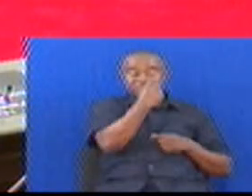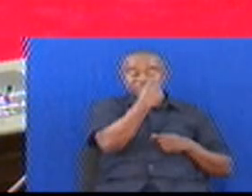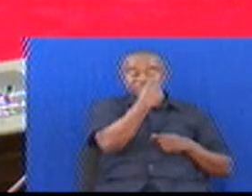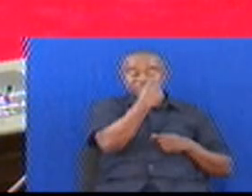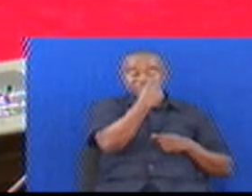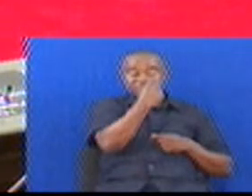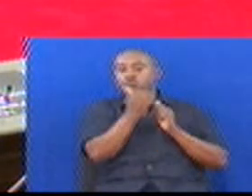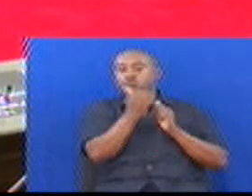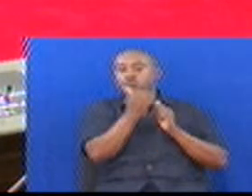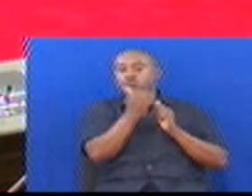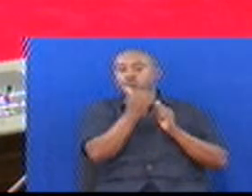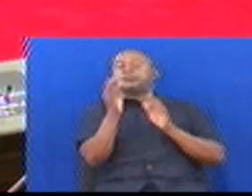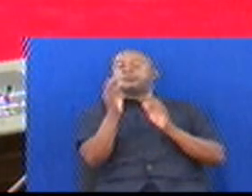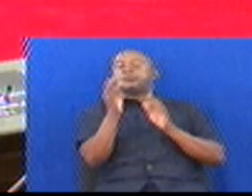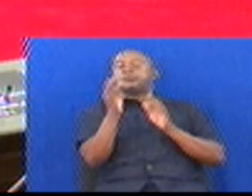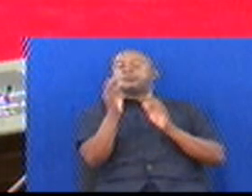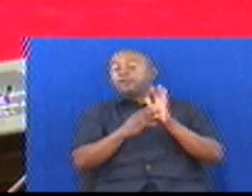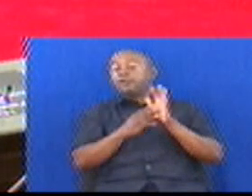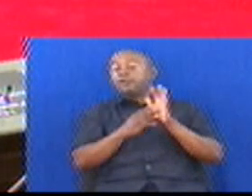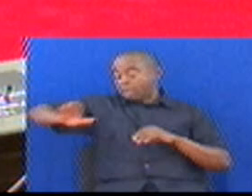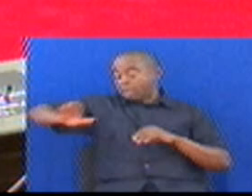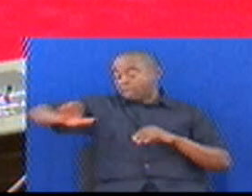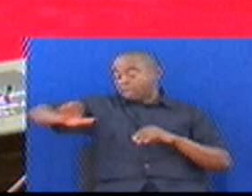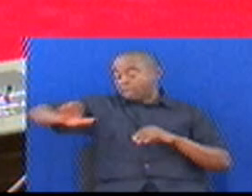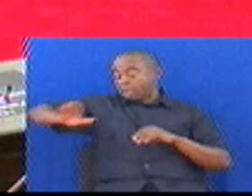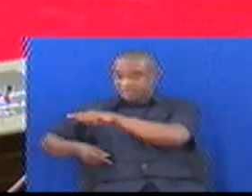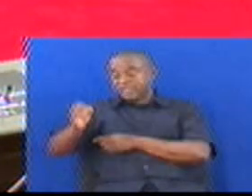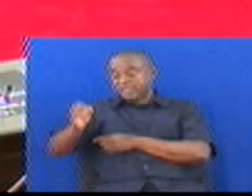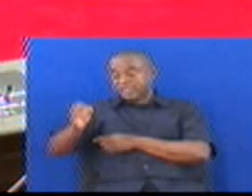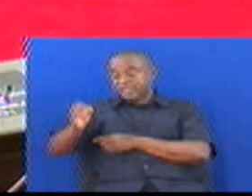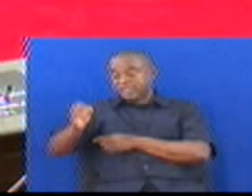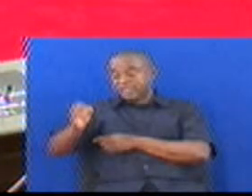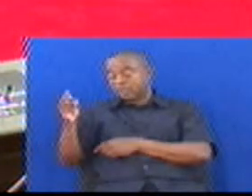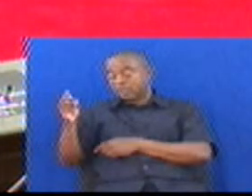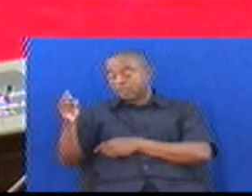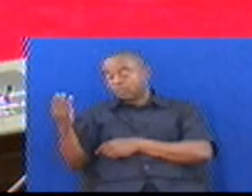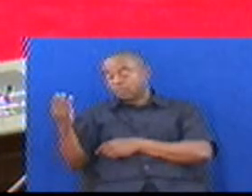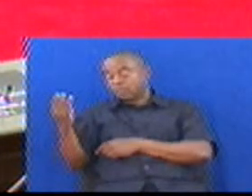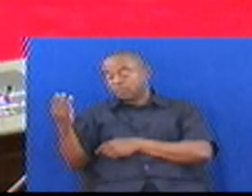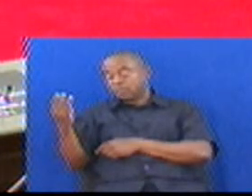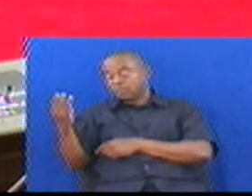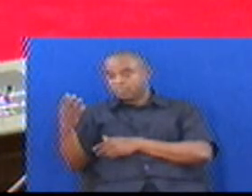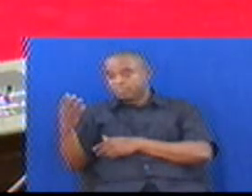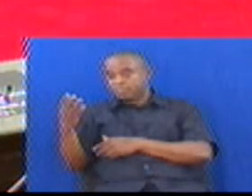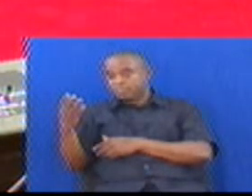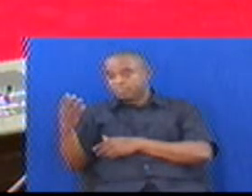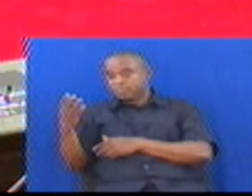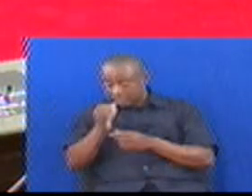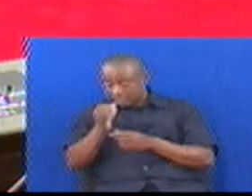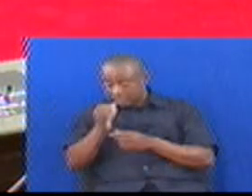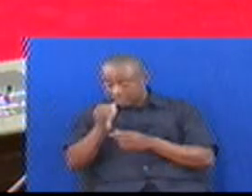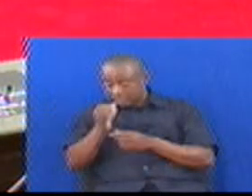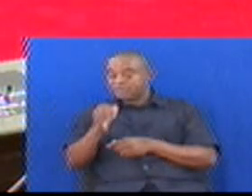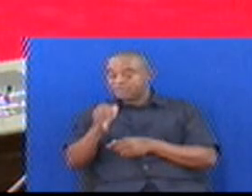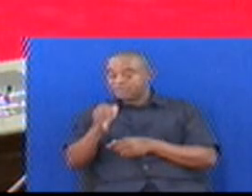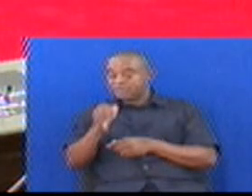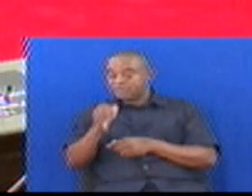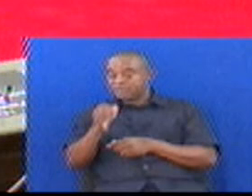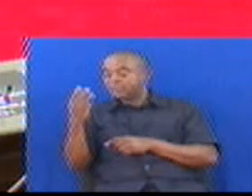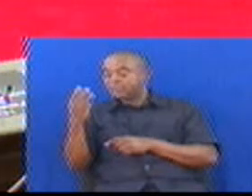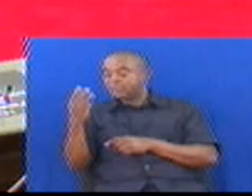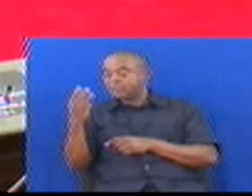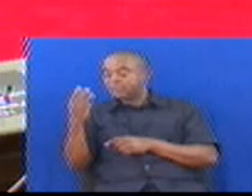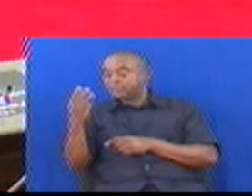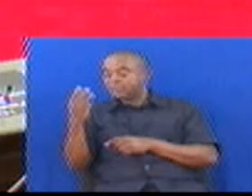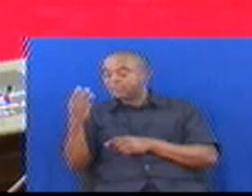21.7% hadi 10%, na maeneo ya vijijini ulipungua kutoka 3% hadi 31.3%.